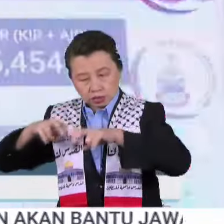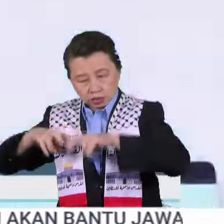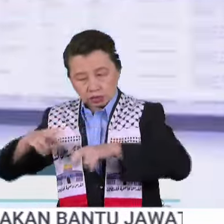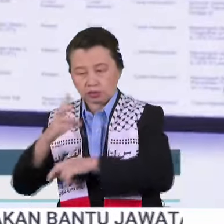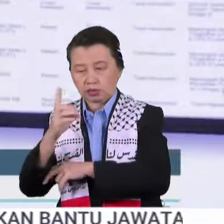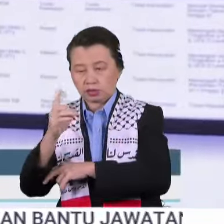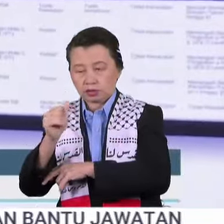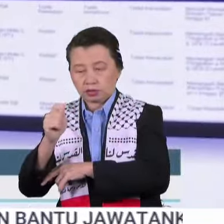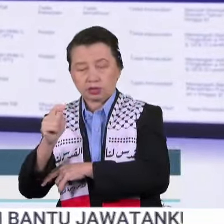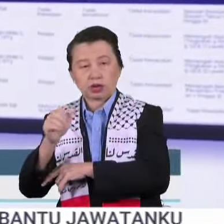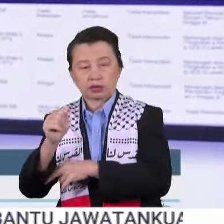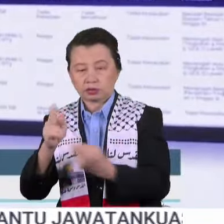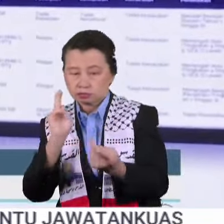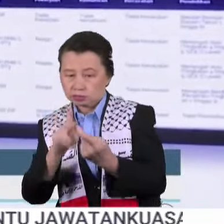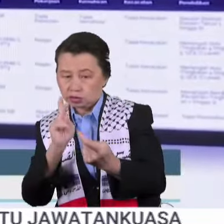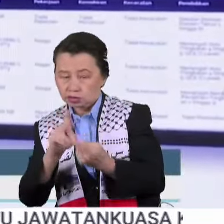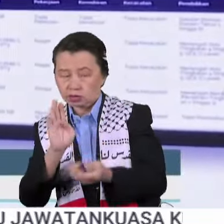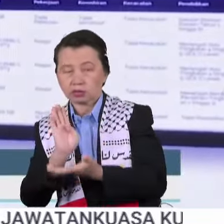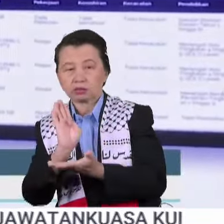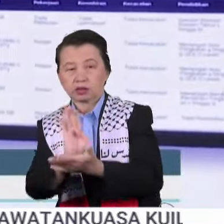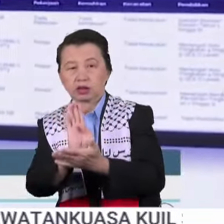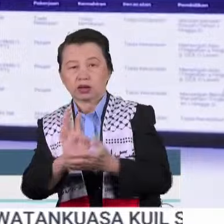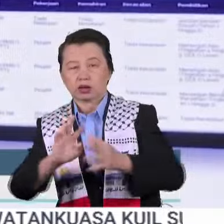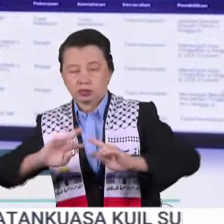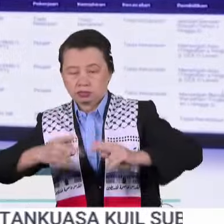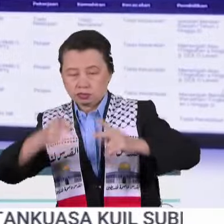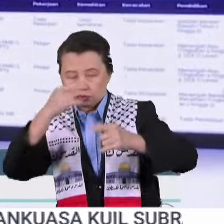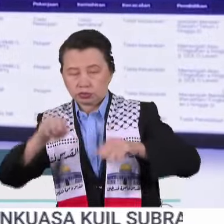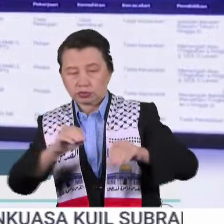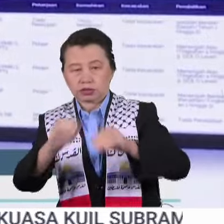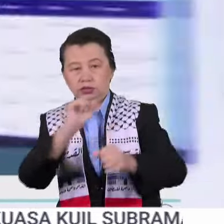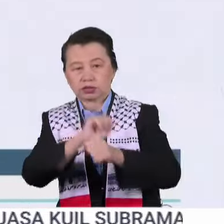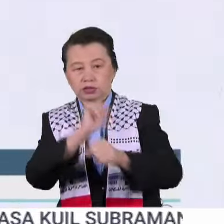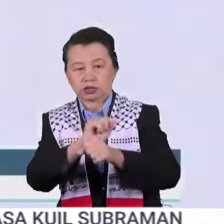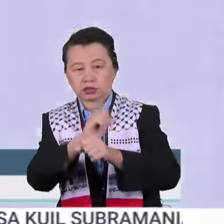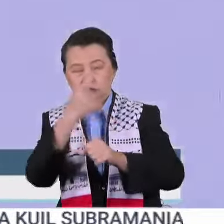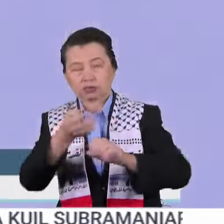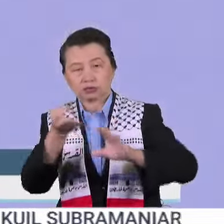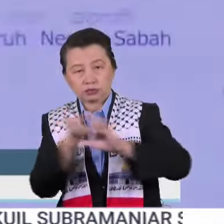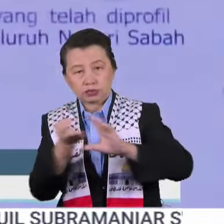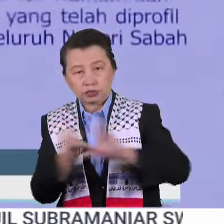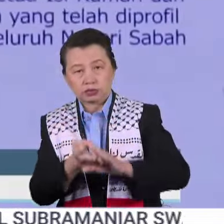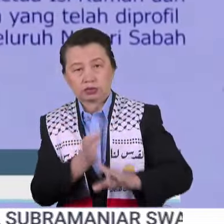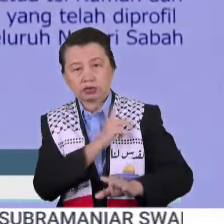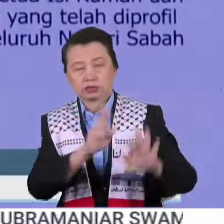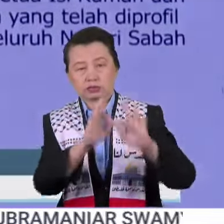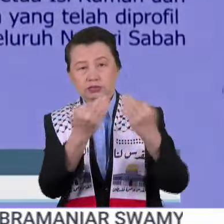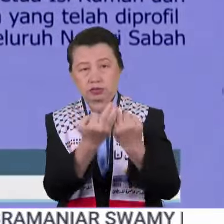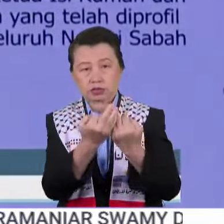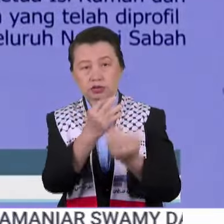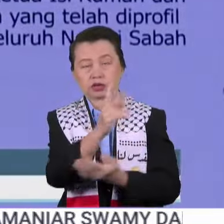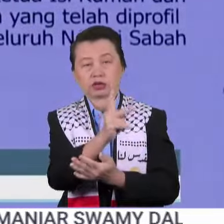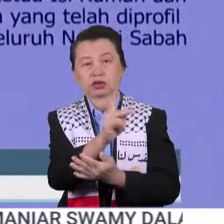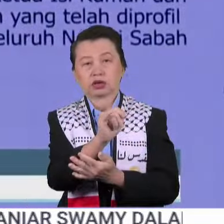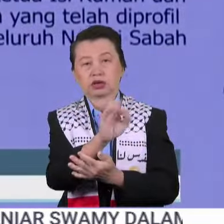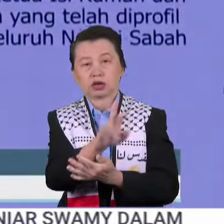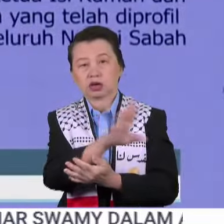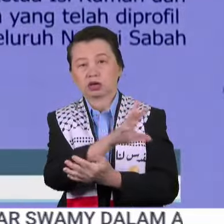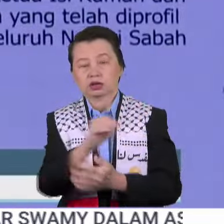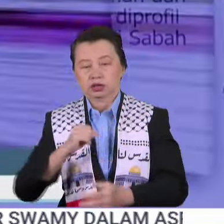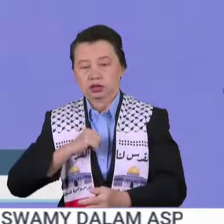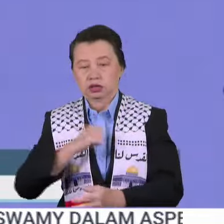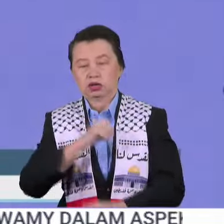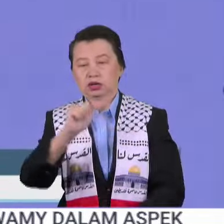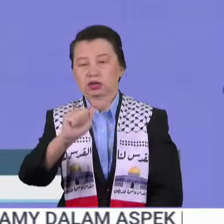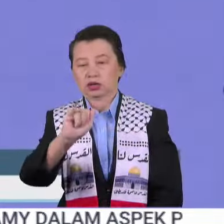data serta padanan bantuan dibangunkan untuk gerak kerja profiling Ketua Isi Rumah KIR dan Ahli Isi